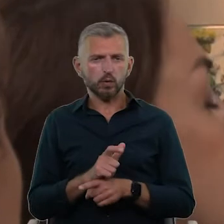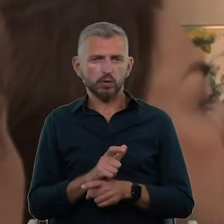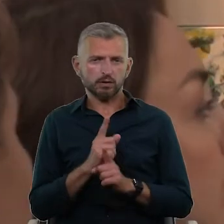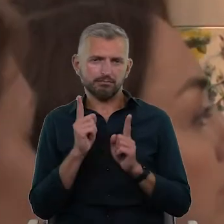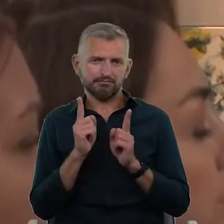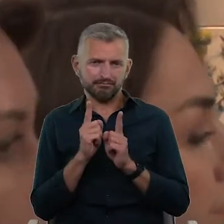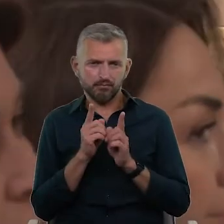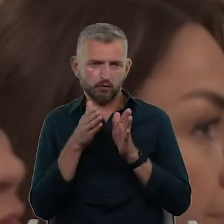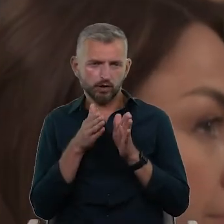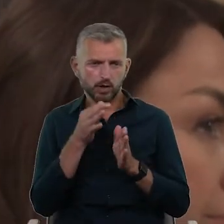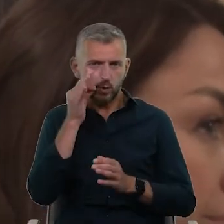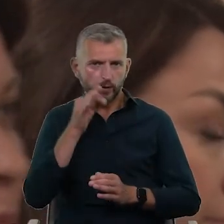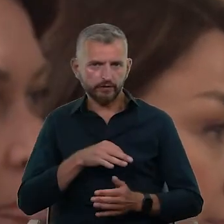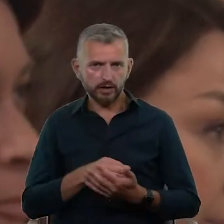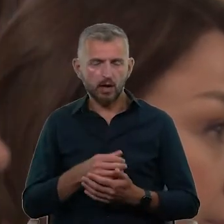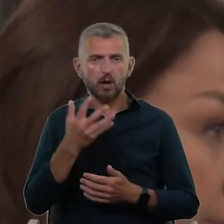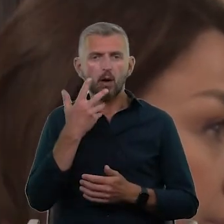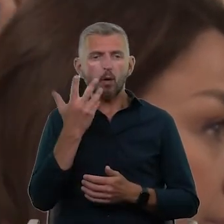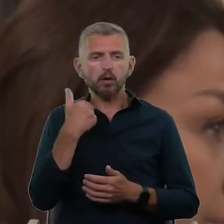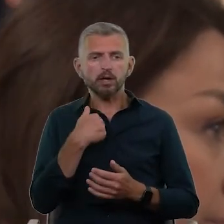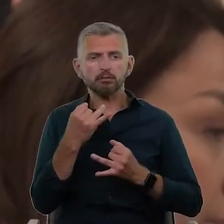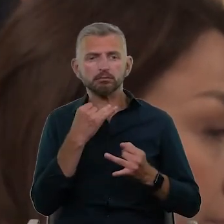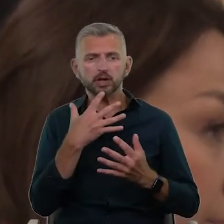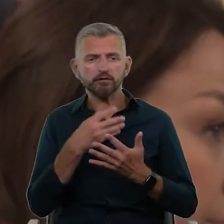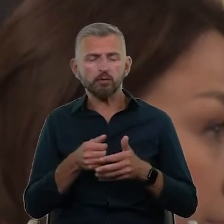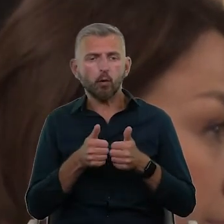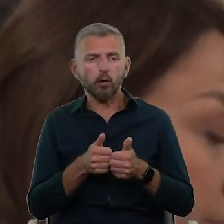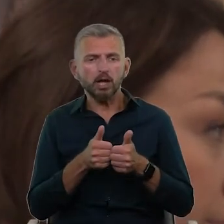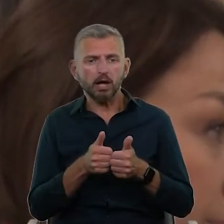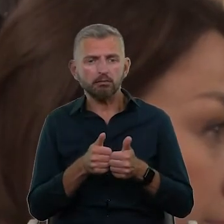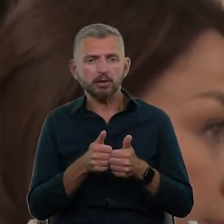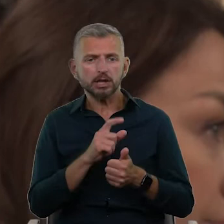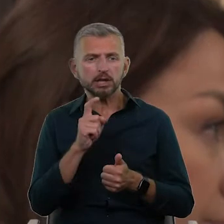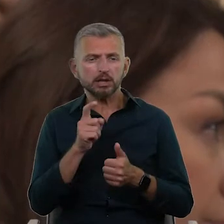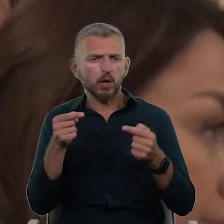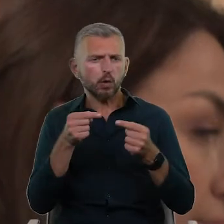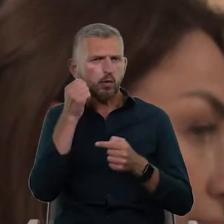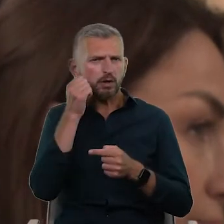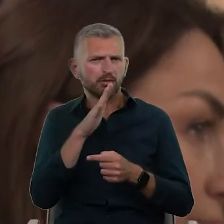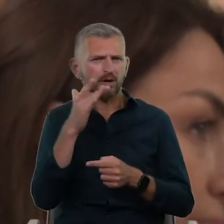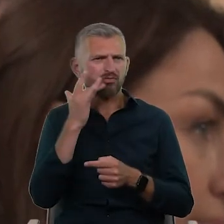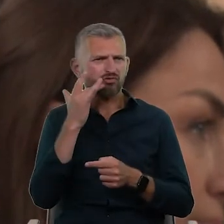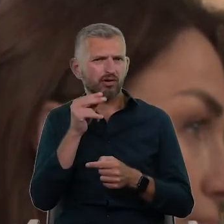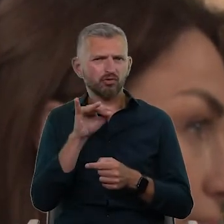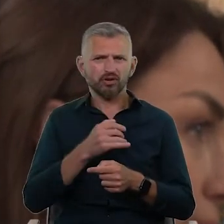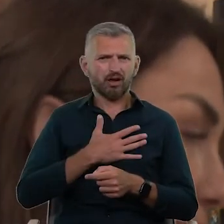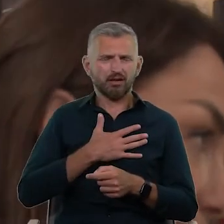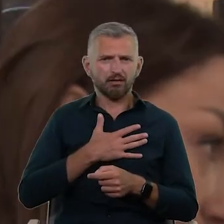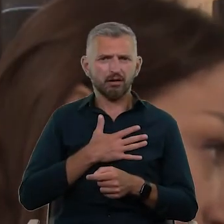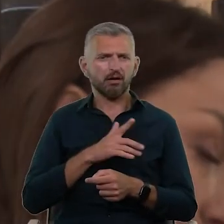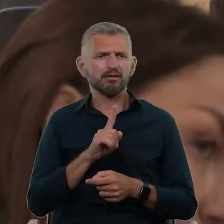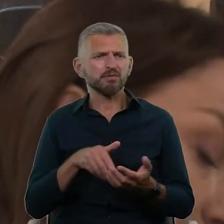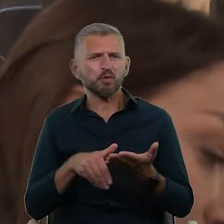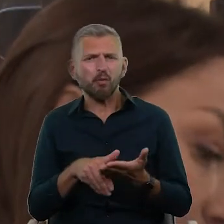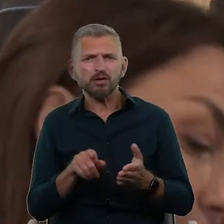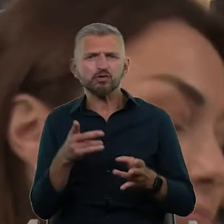маленький, вузький досвід. Коли спілкувалася зі своїми колегами з, точно не пам'ятаю, з США чи з Канади, чим